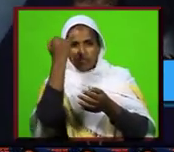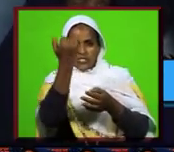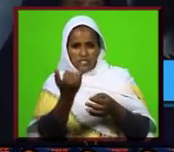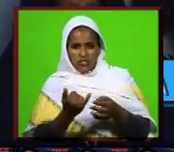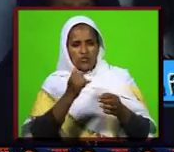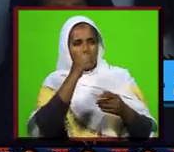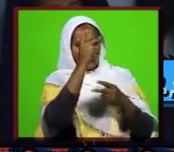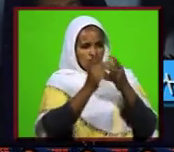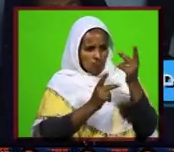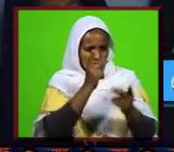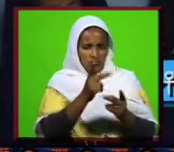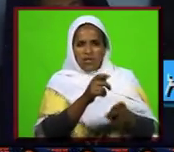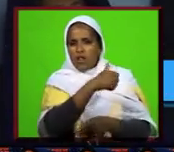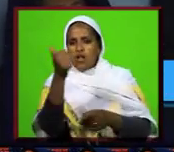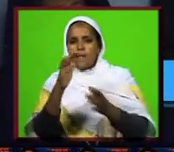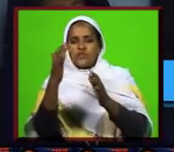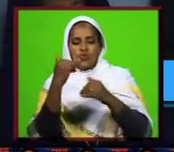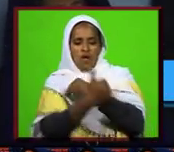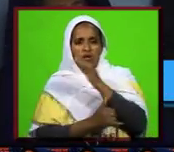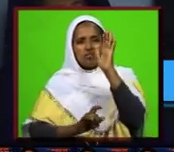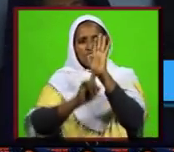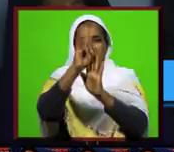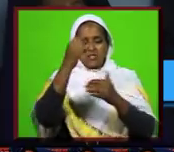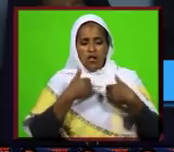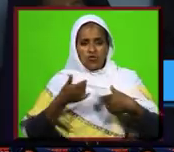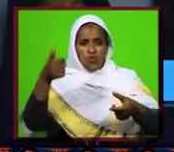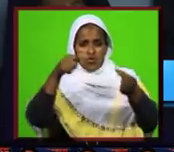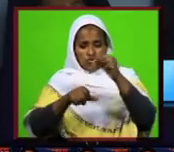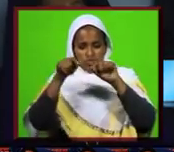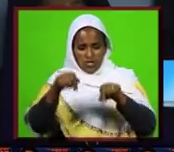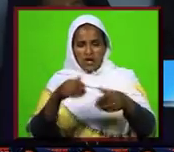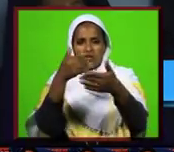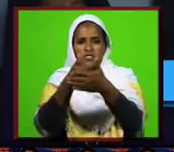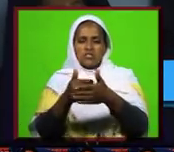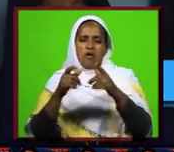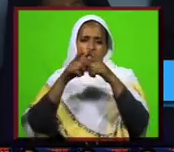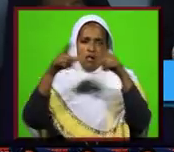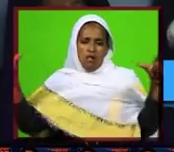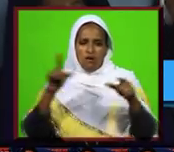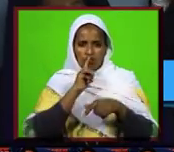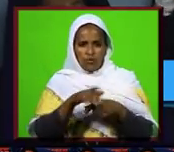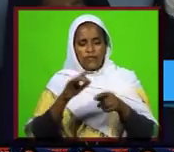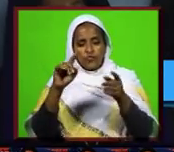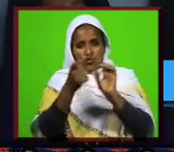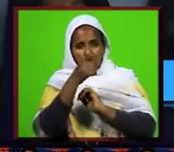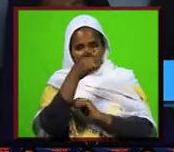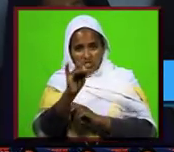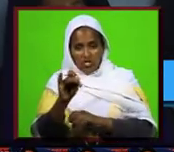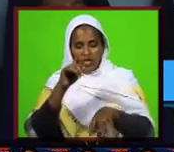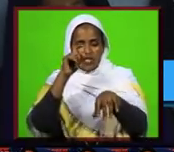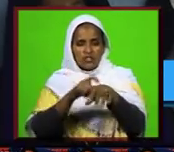ቱሪዝም ወዘተ በመሳሰሉት ለሀገር እድገት ያላቸው አስተዋጽኦም ዛሬ ደስ ታላቅ ነው። ይሁን